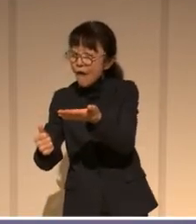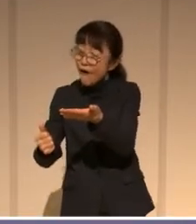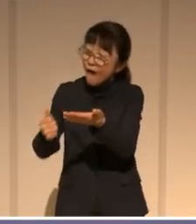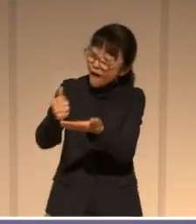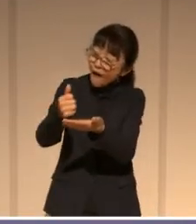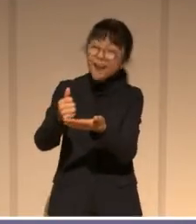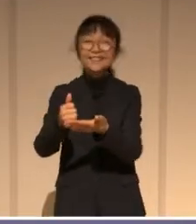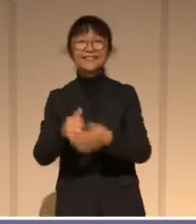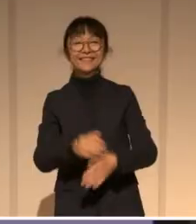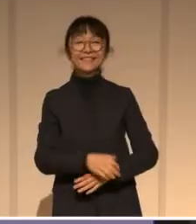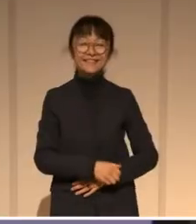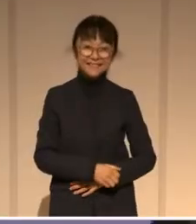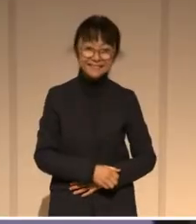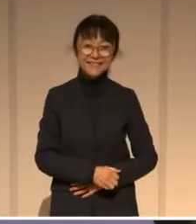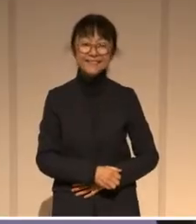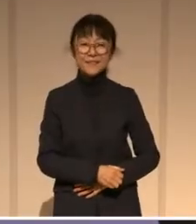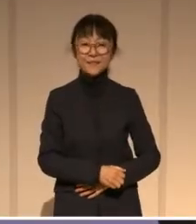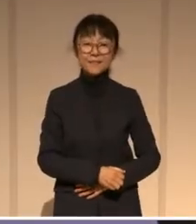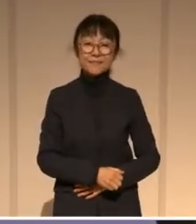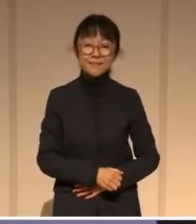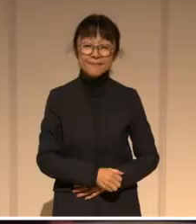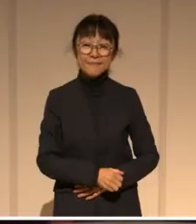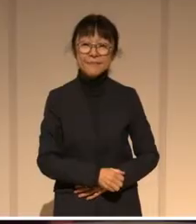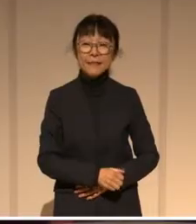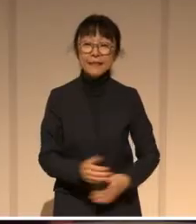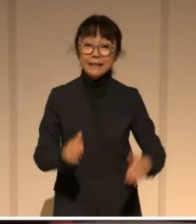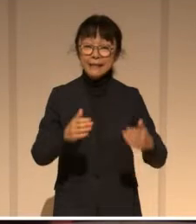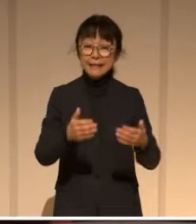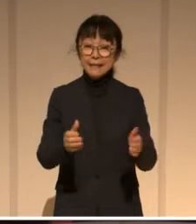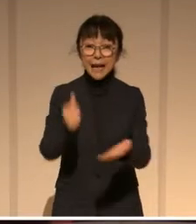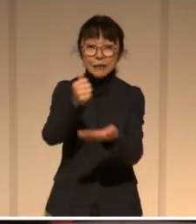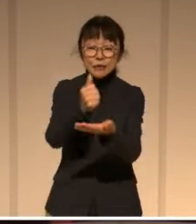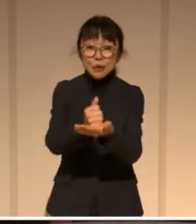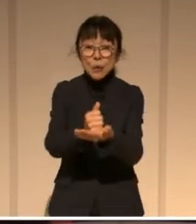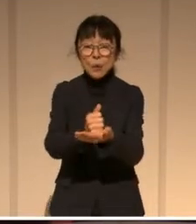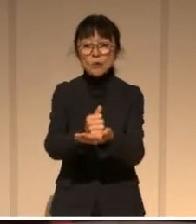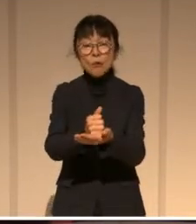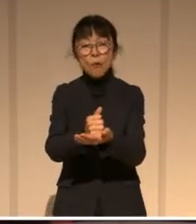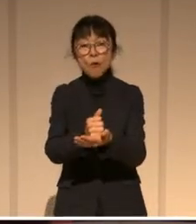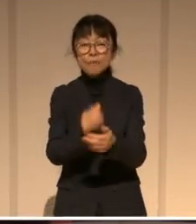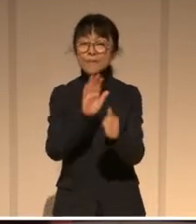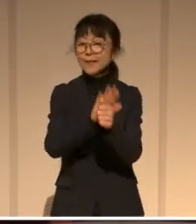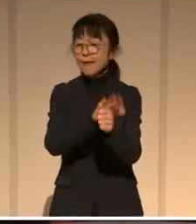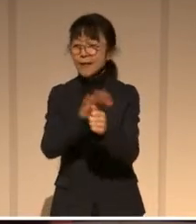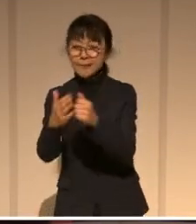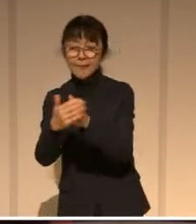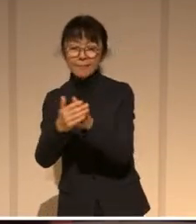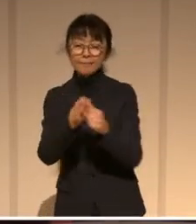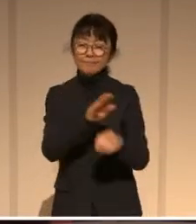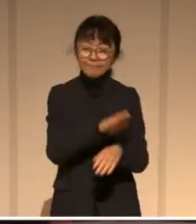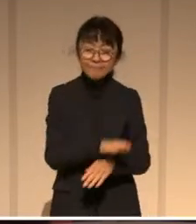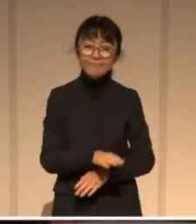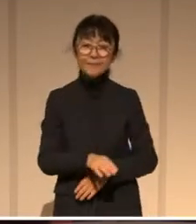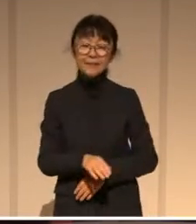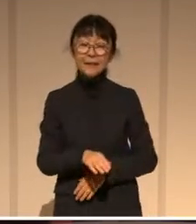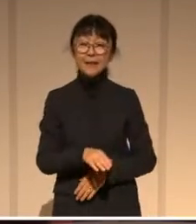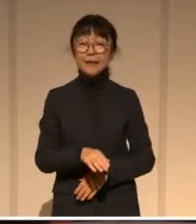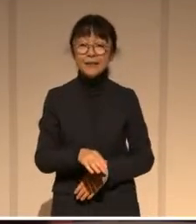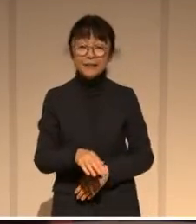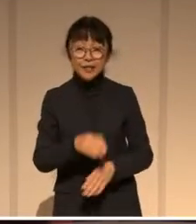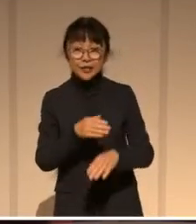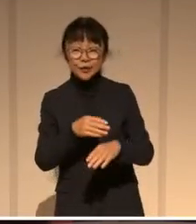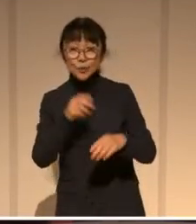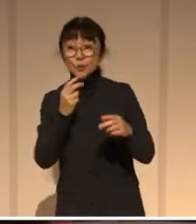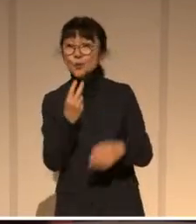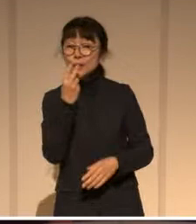いるでもねその体調も認めるフードメーカーということで本当にね練習の時とかもいい雰囲気にして